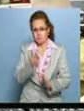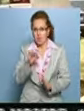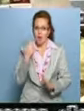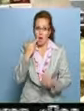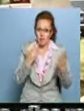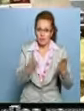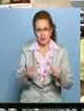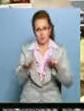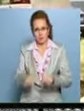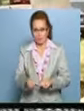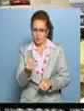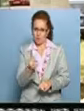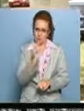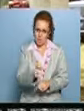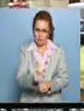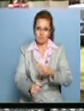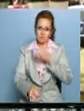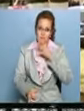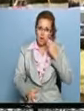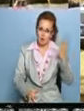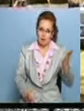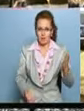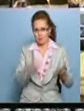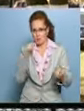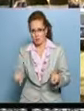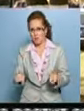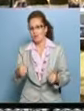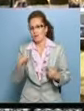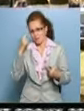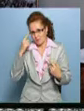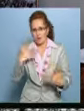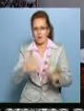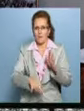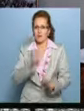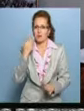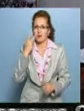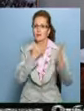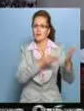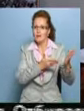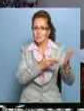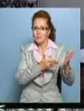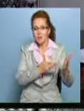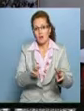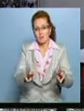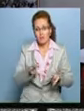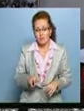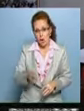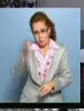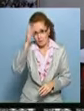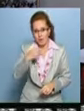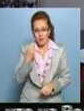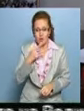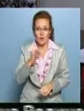здесь вот мы тебе даём деньги и Ты езжай в Америку и естественно я выберу этот шанс в Министерстве образования говорят не только об